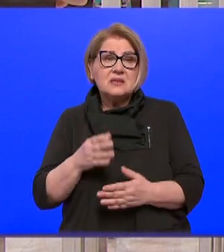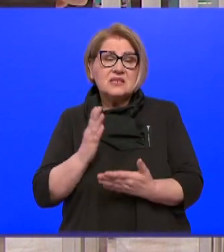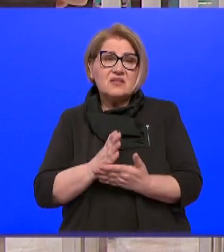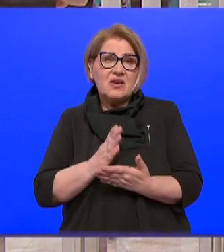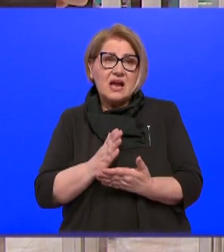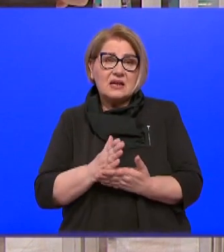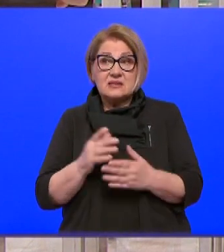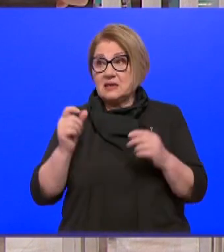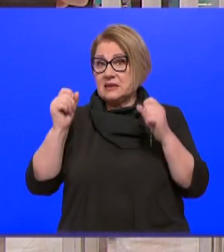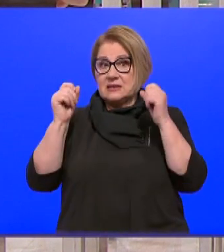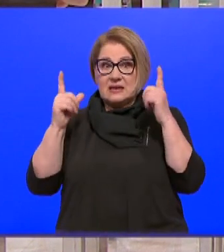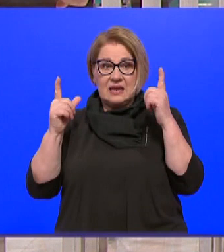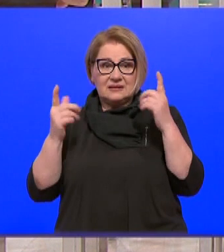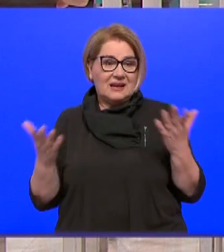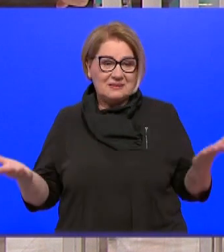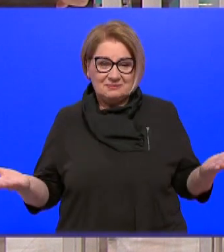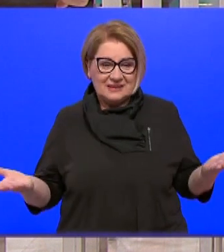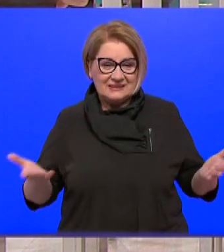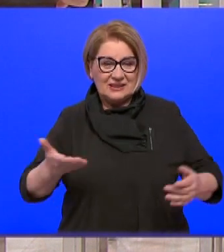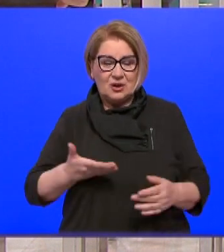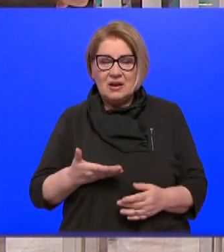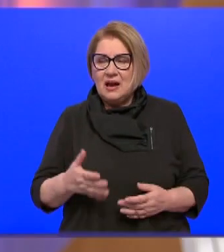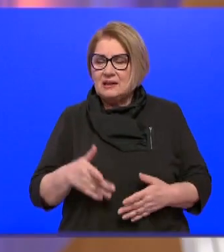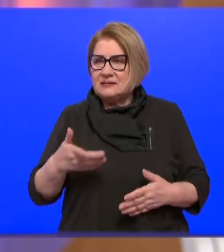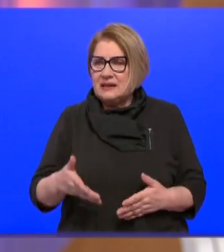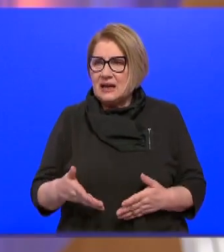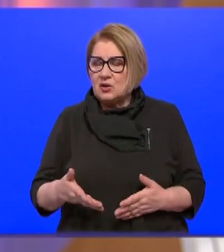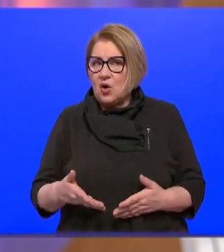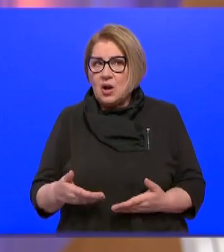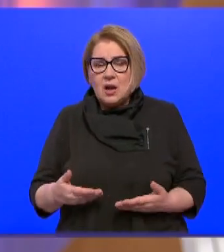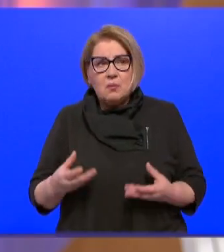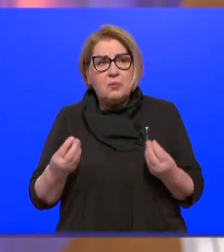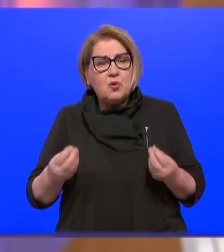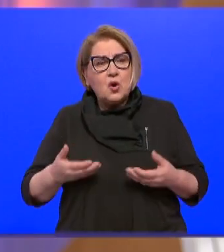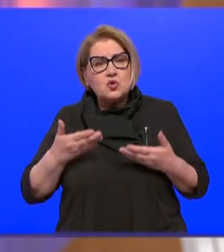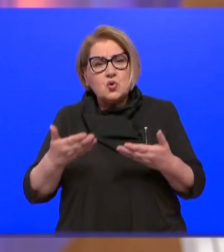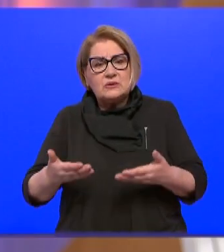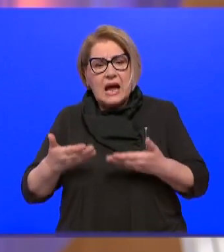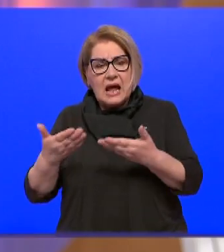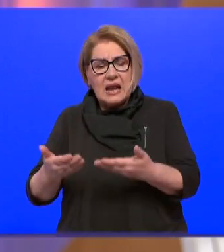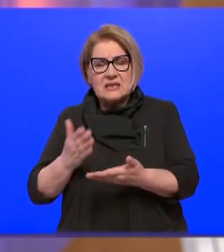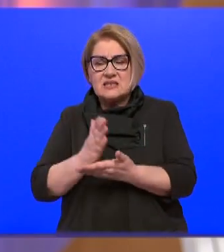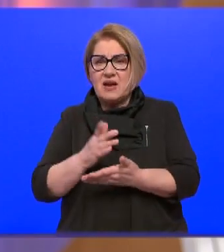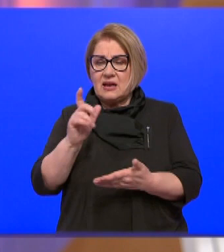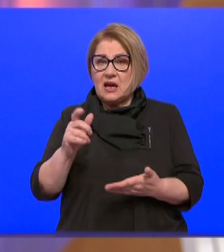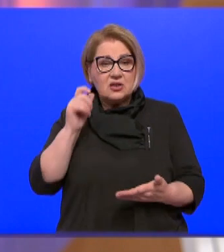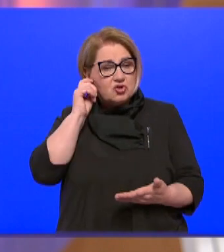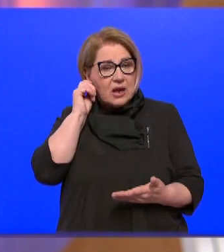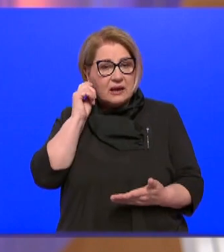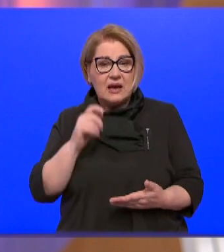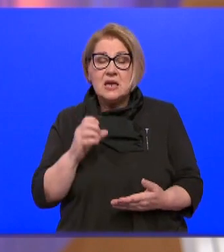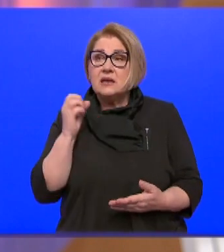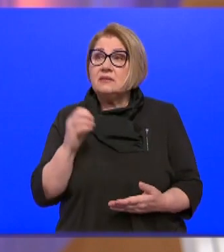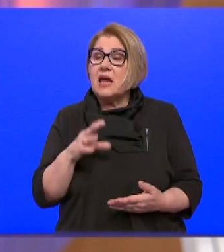kao da se iznenadila, ali toliki ogroman doprinos, svaka do jedne stvara na